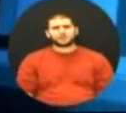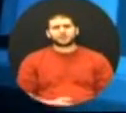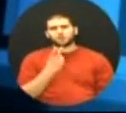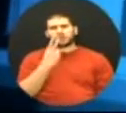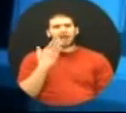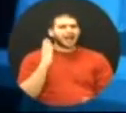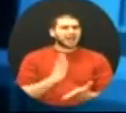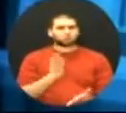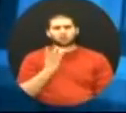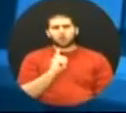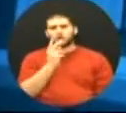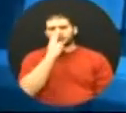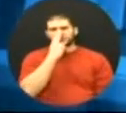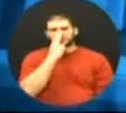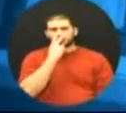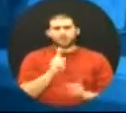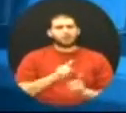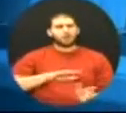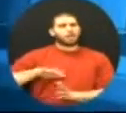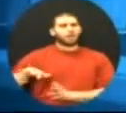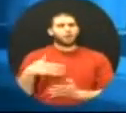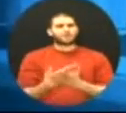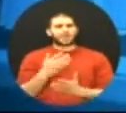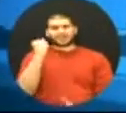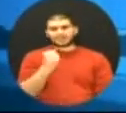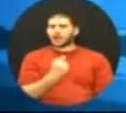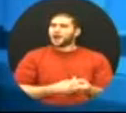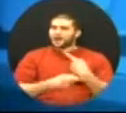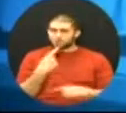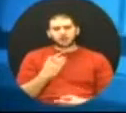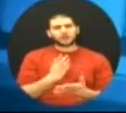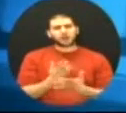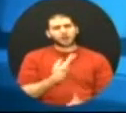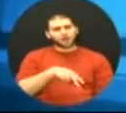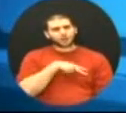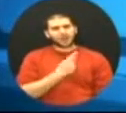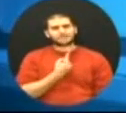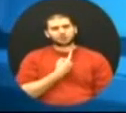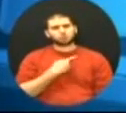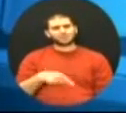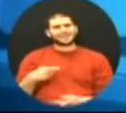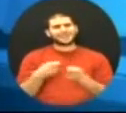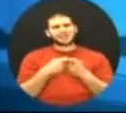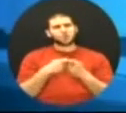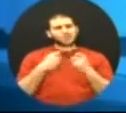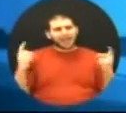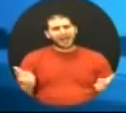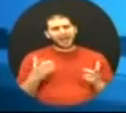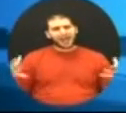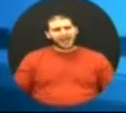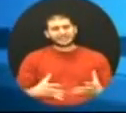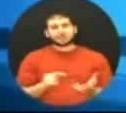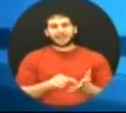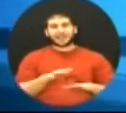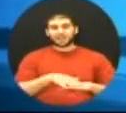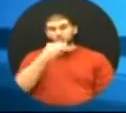משמעית לא ניסינו להדחיק את העובדה שהוא נמרצח, להפך. לקחנו על עצמנו הורית השנה את ארגון העצרת, כי הרגשנו